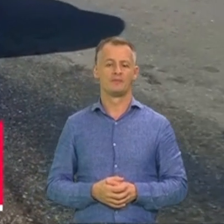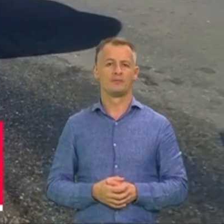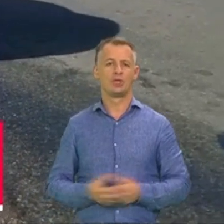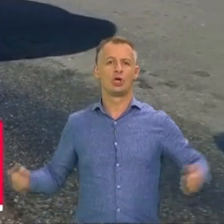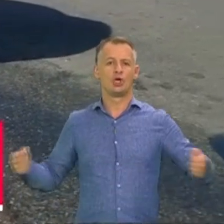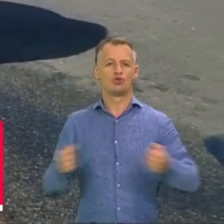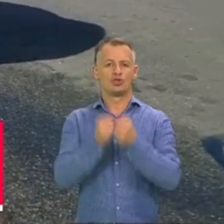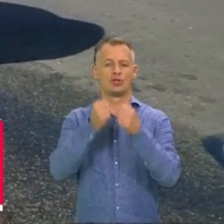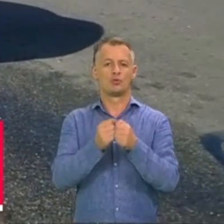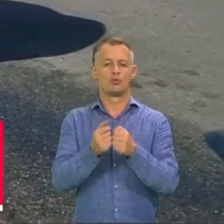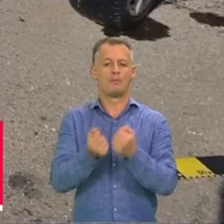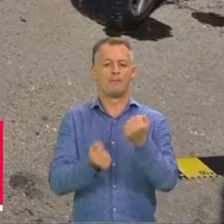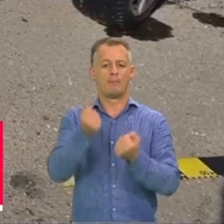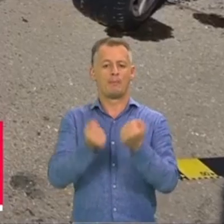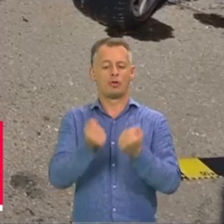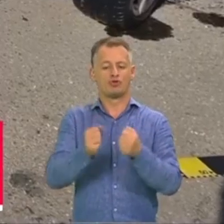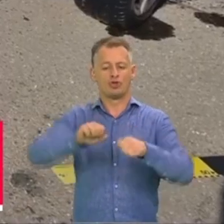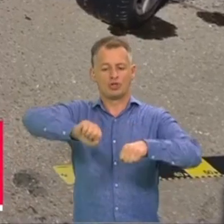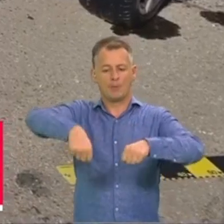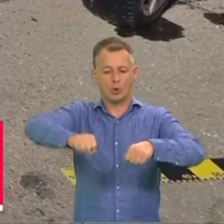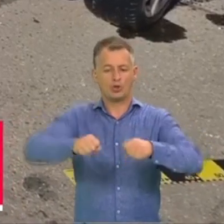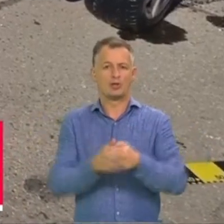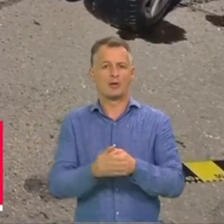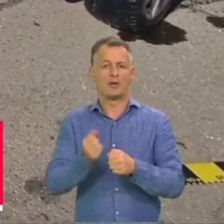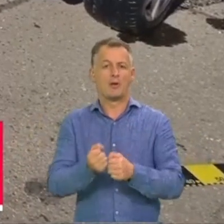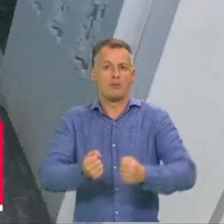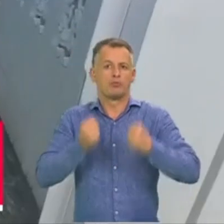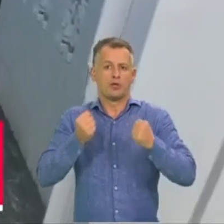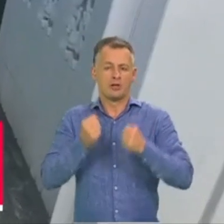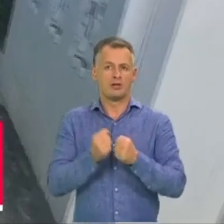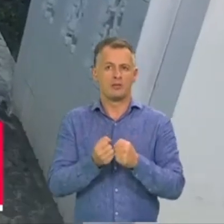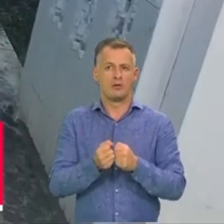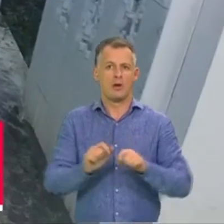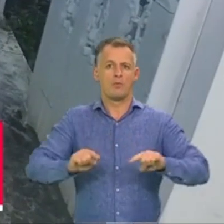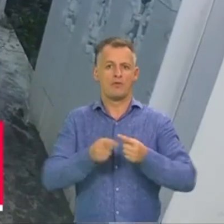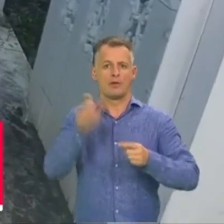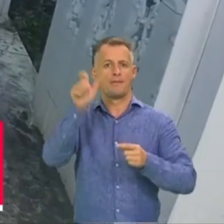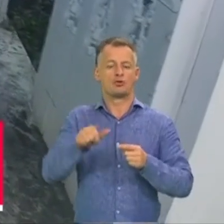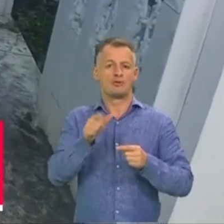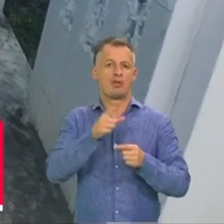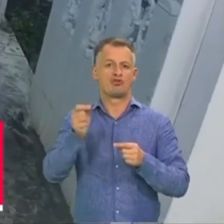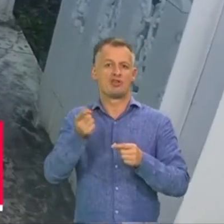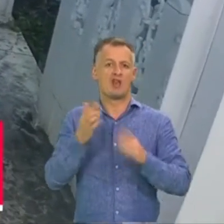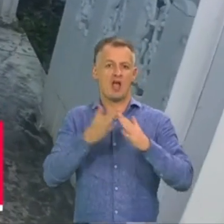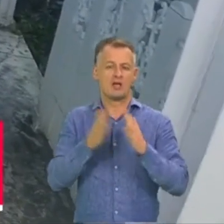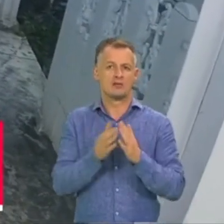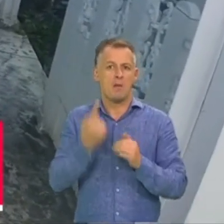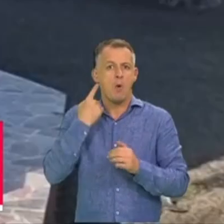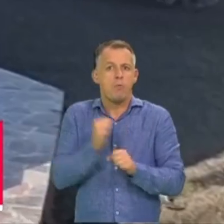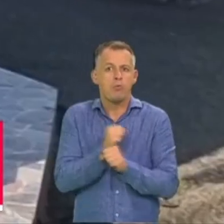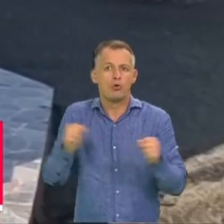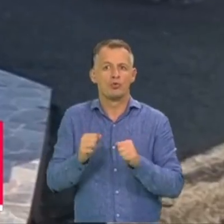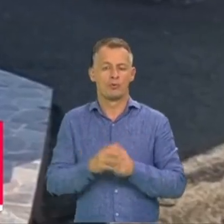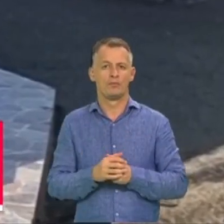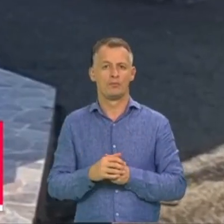Impactul dintre motocicletă și autoturism a fost atât de puternic că a scos oamenii din case. O buvnitură și văzui când sări motocicleta în sus.